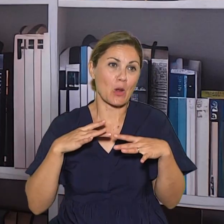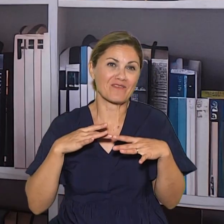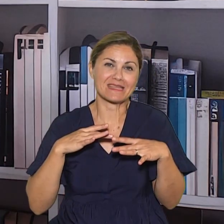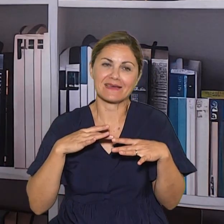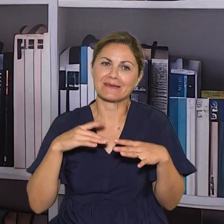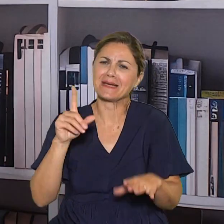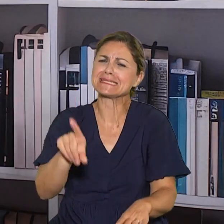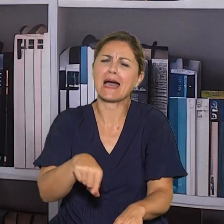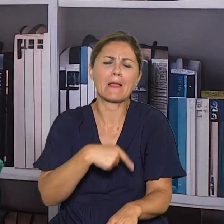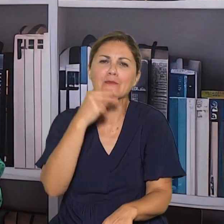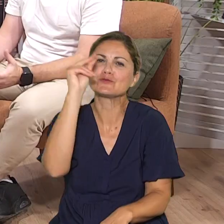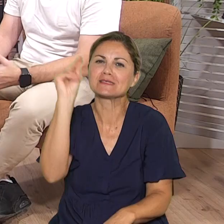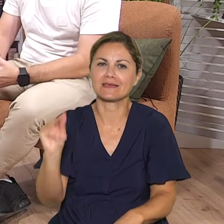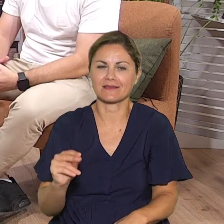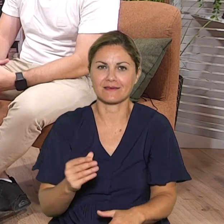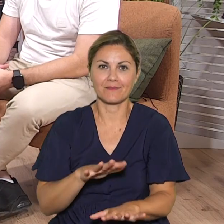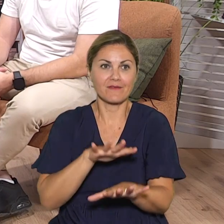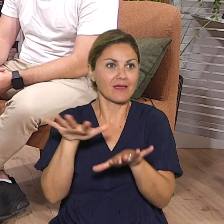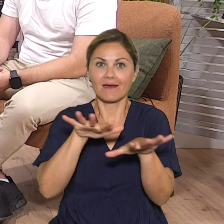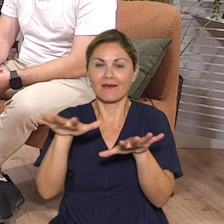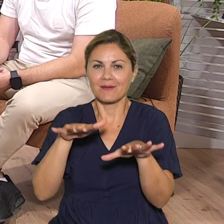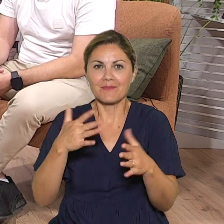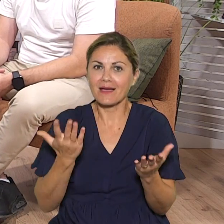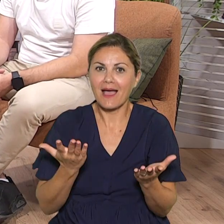slikati. Da. Pa kako vi stižete to sve?